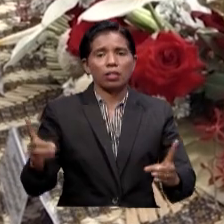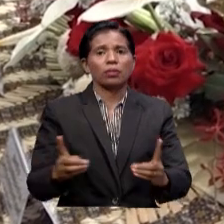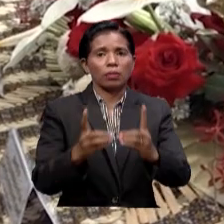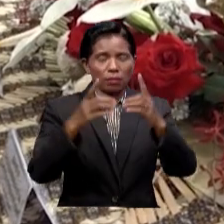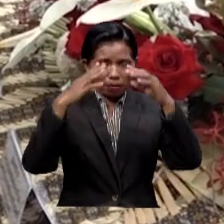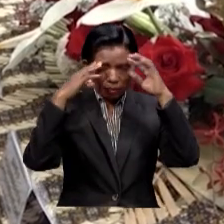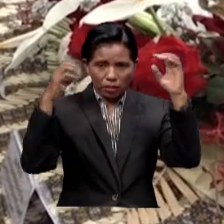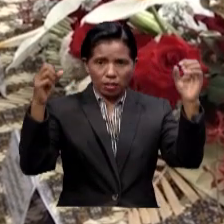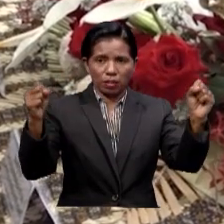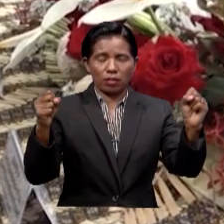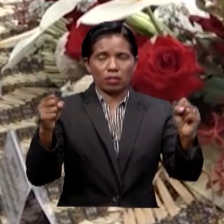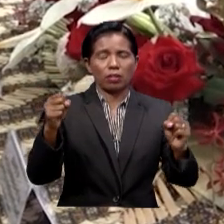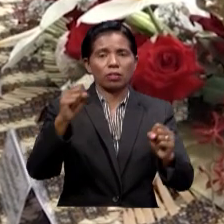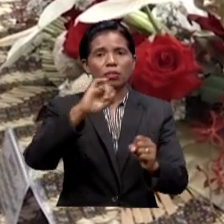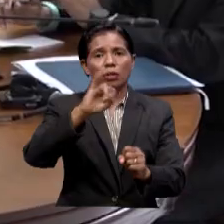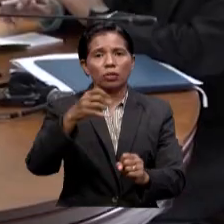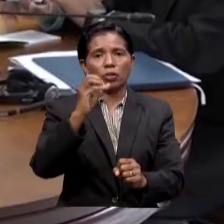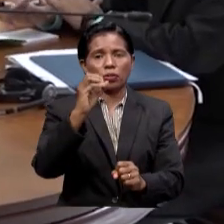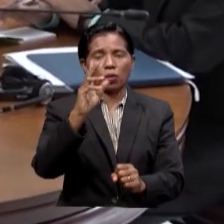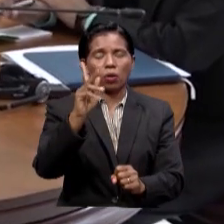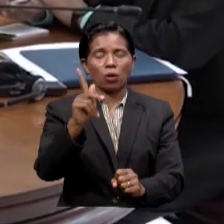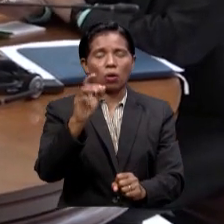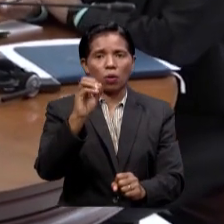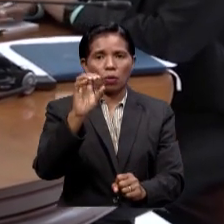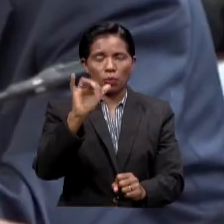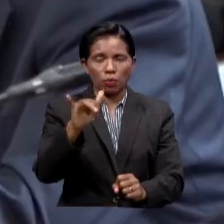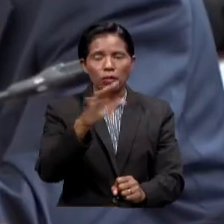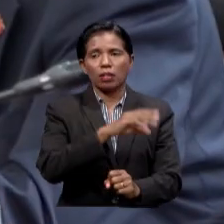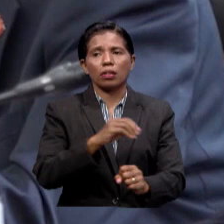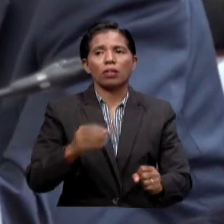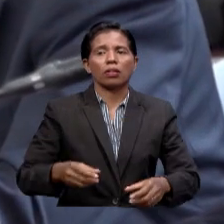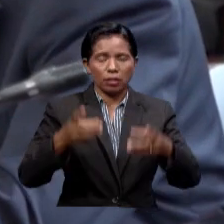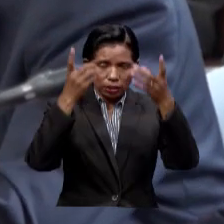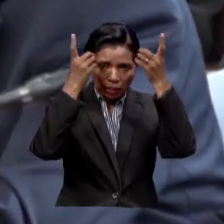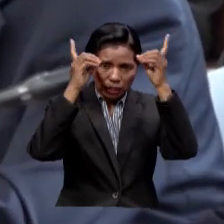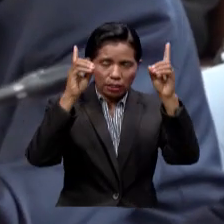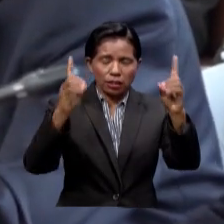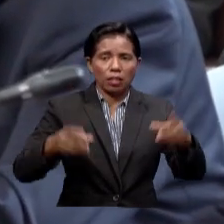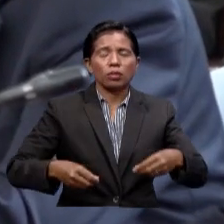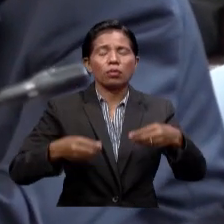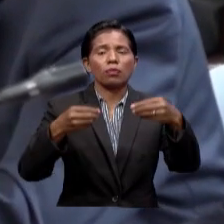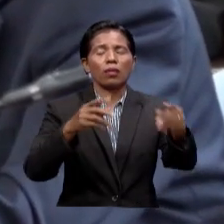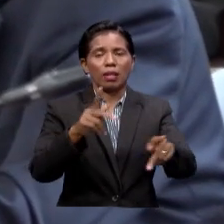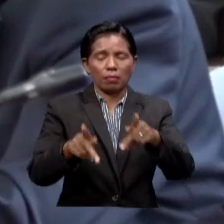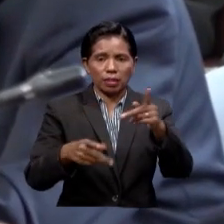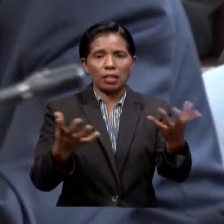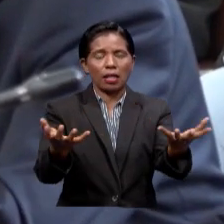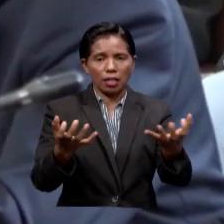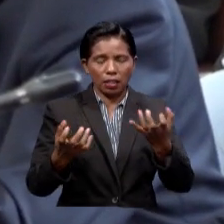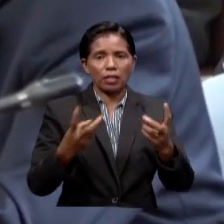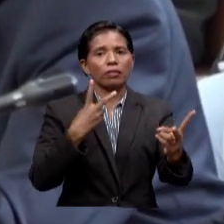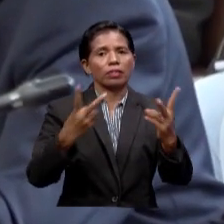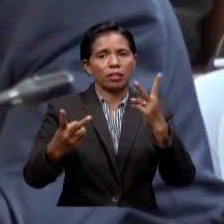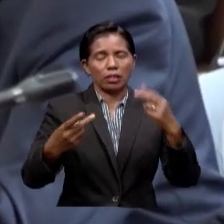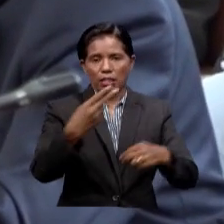presiden republika Joko Widodo Indonesia decidi ho di fo visto livre ba sidera un timur wansira nebe mak hakarak visita